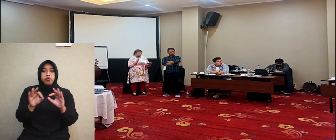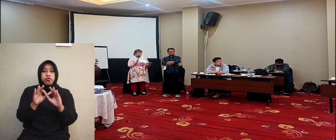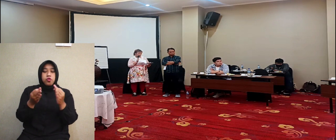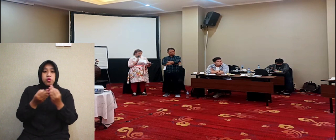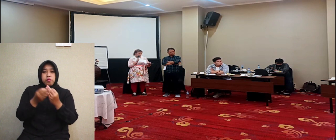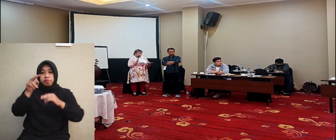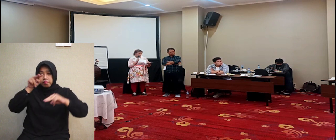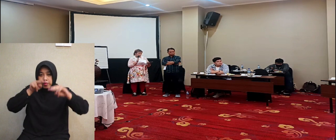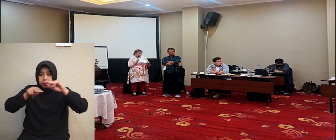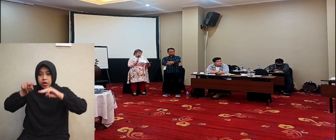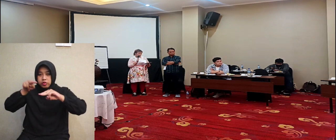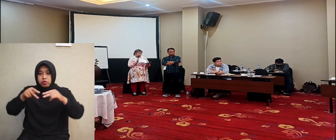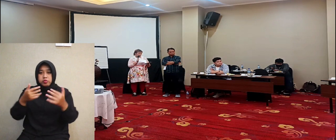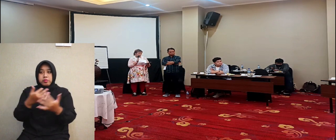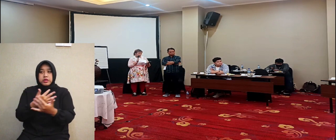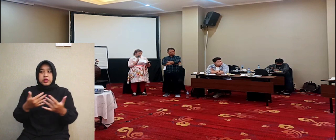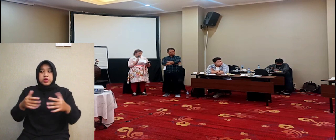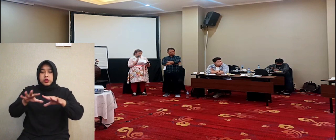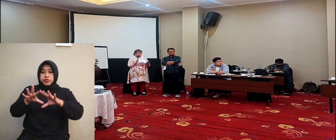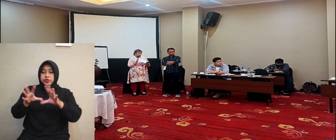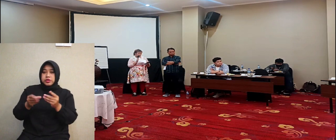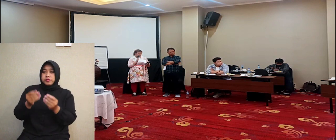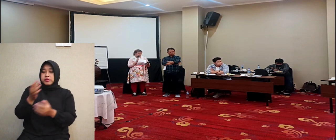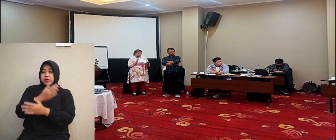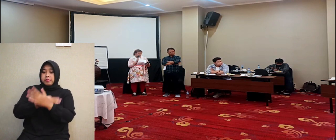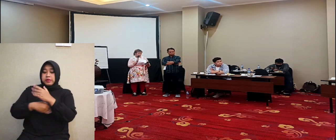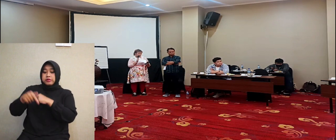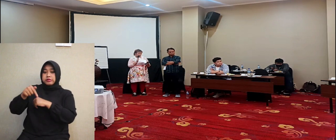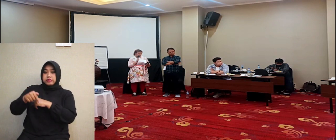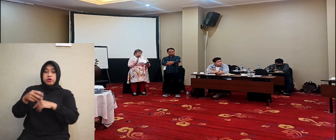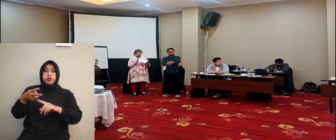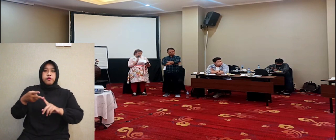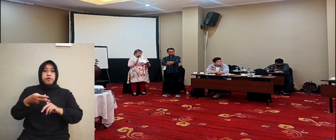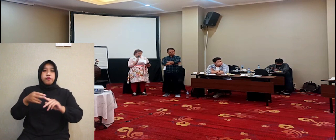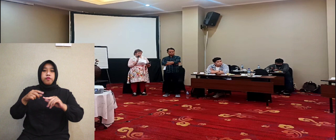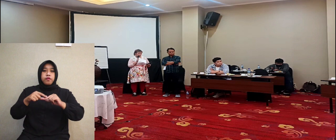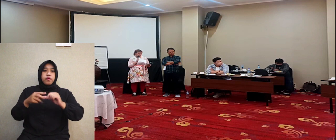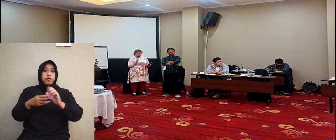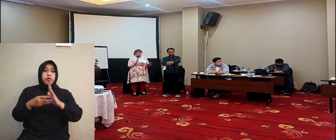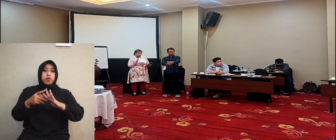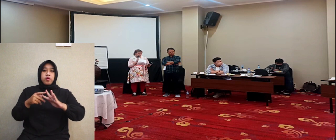inklusif disabilitas jadi kehadiran formasi ini merespon